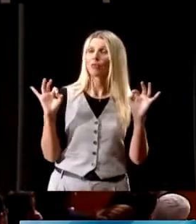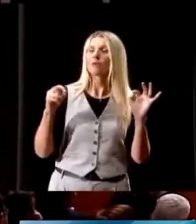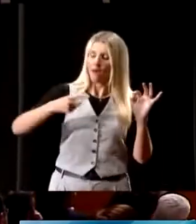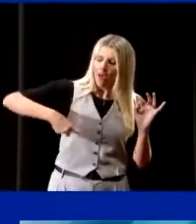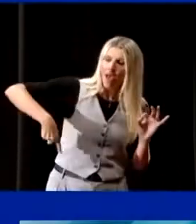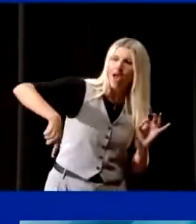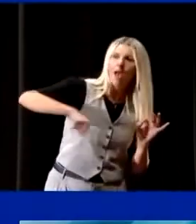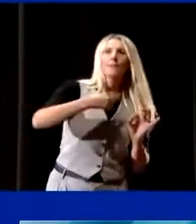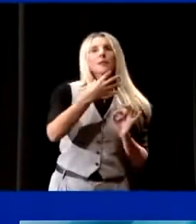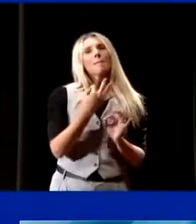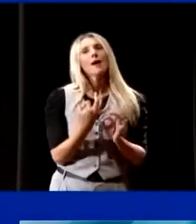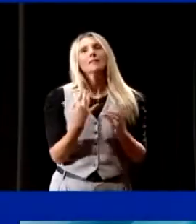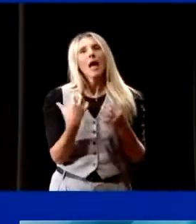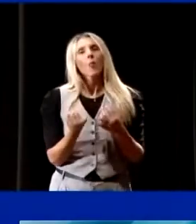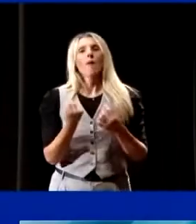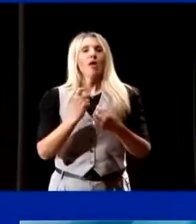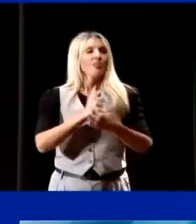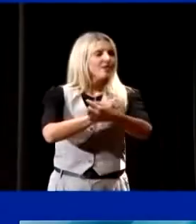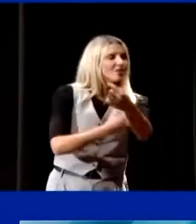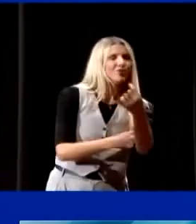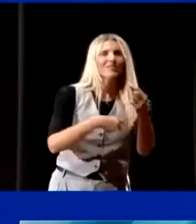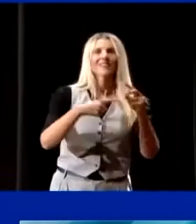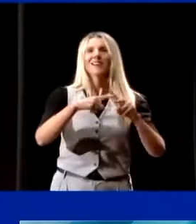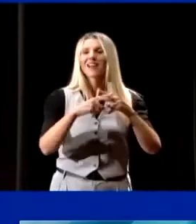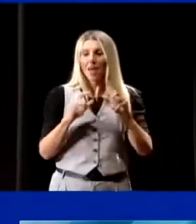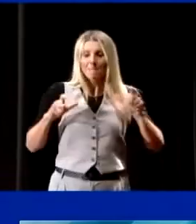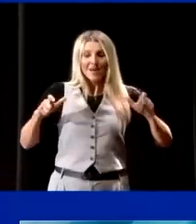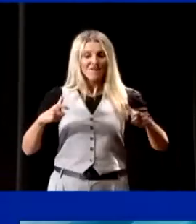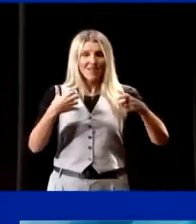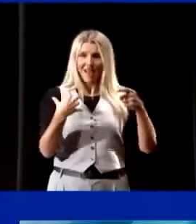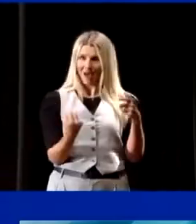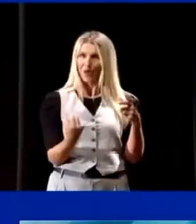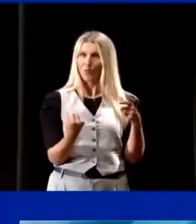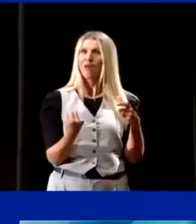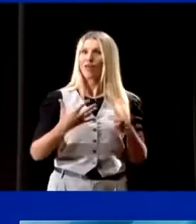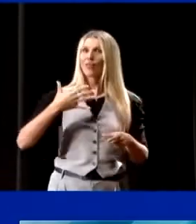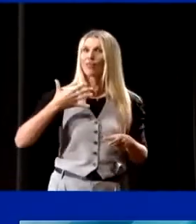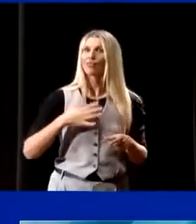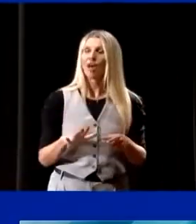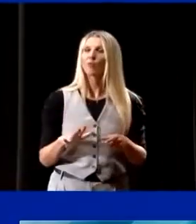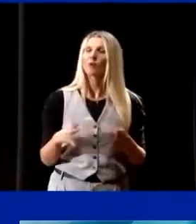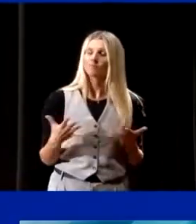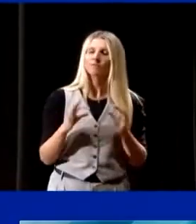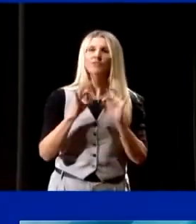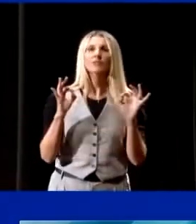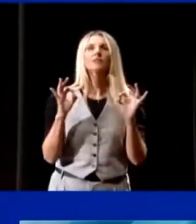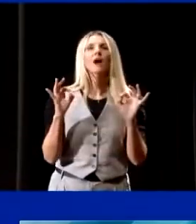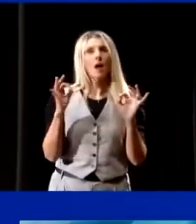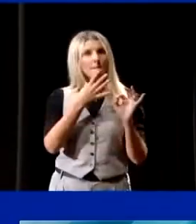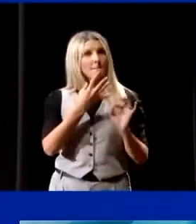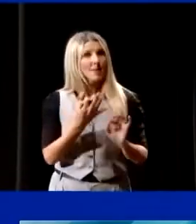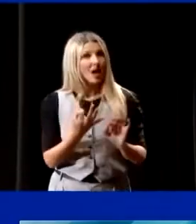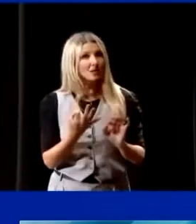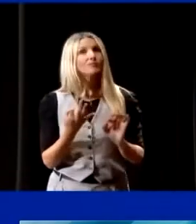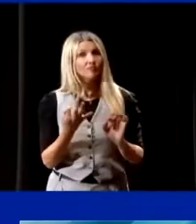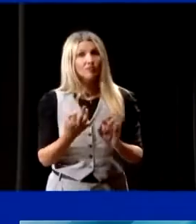τις αναπτυξιακές δυνατότητες της περιφέρειας. Θέλουμε και έχει την πλεονεκτική αυτή η γεωγραφική θέση που την